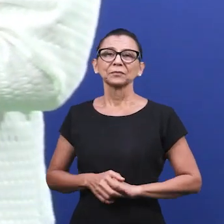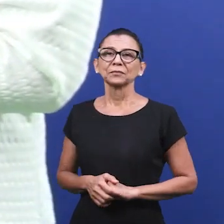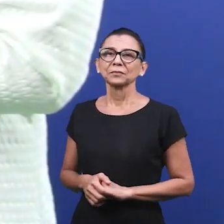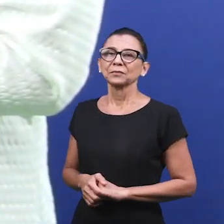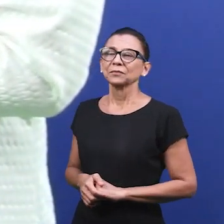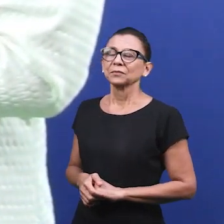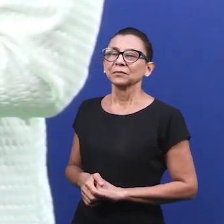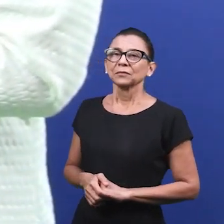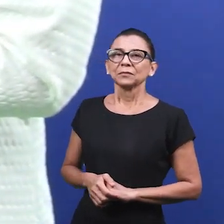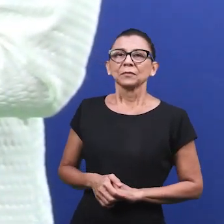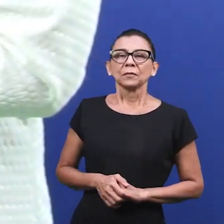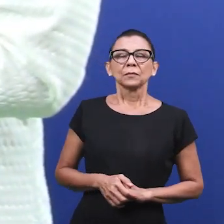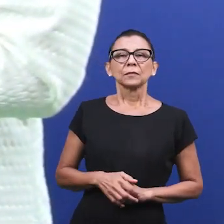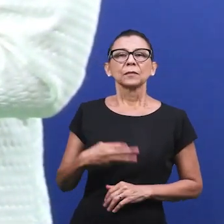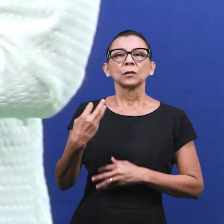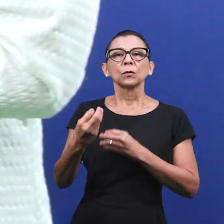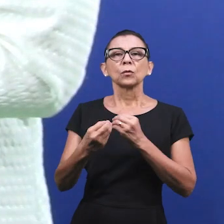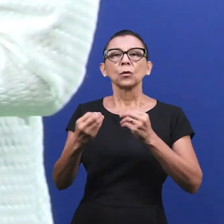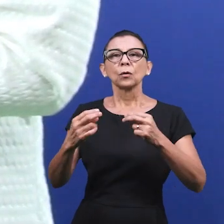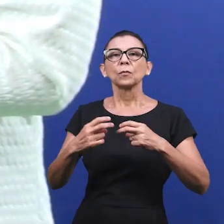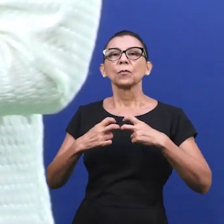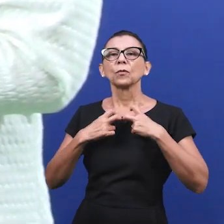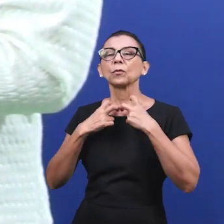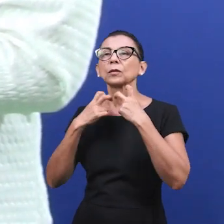quand elle dit: